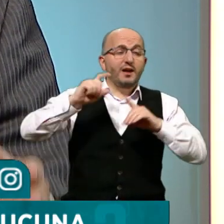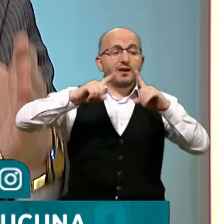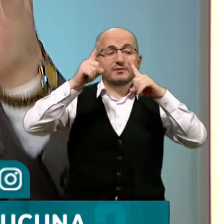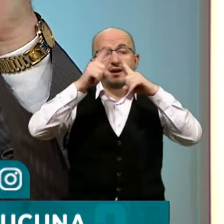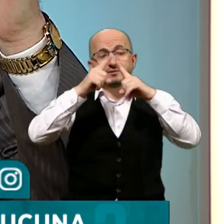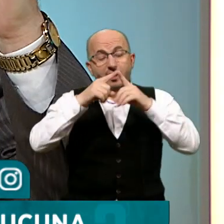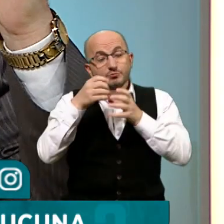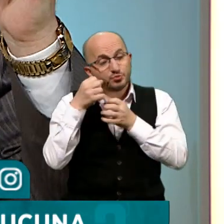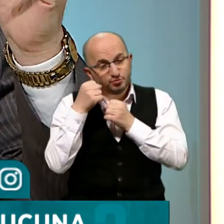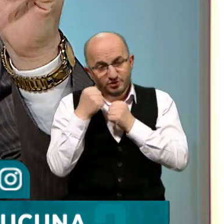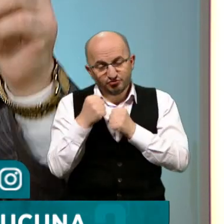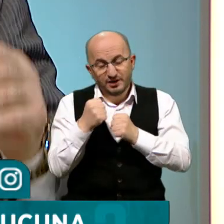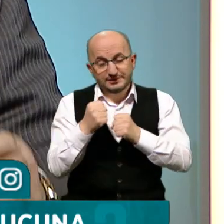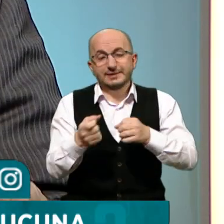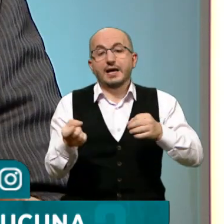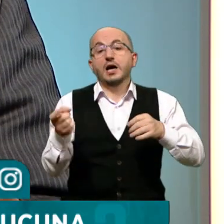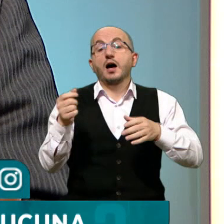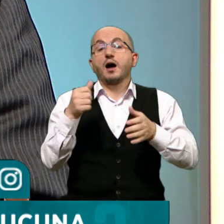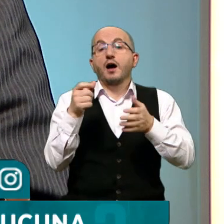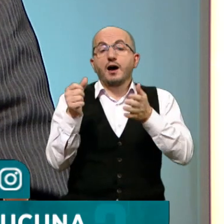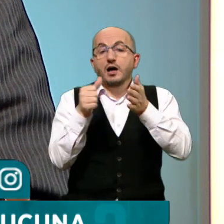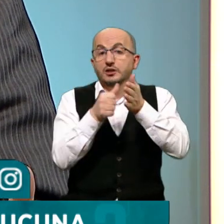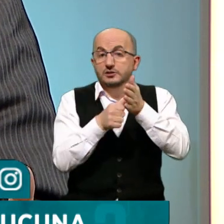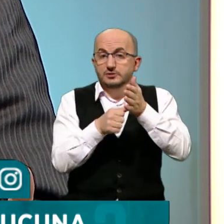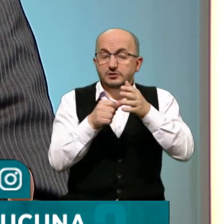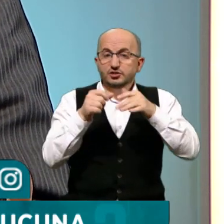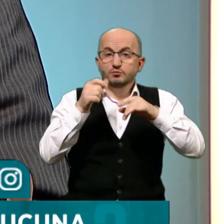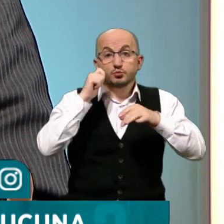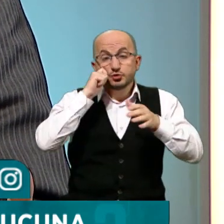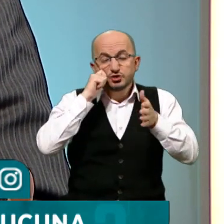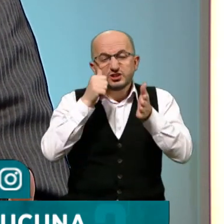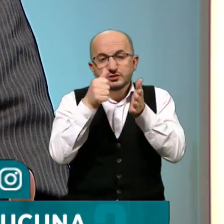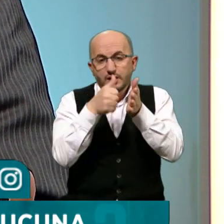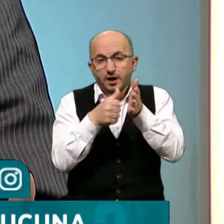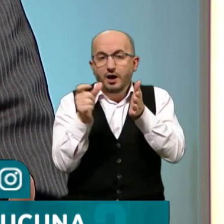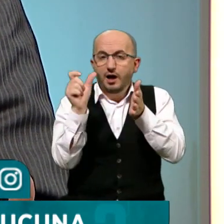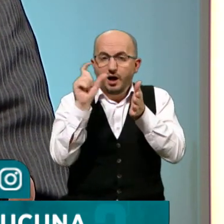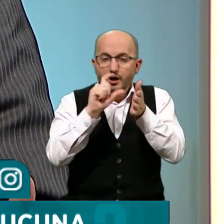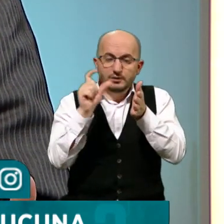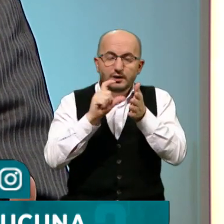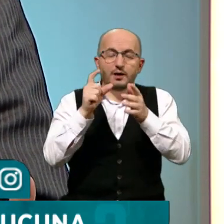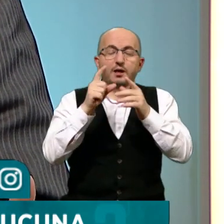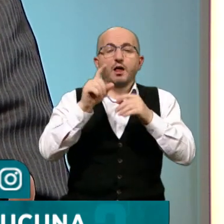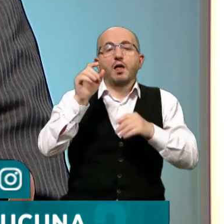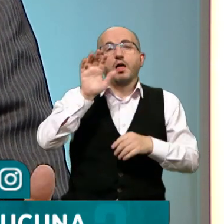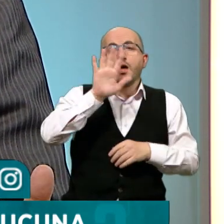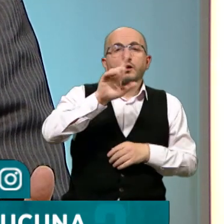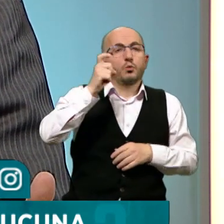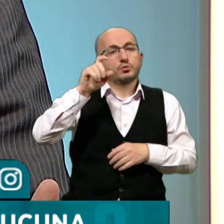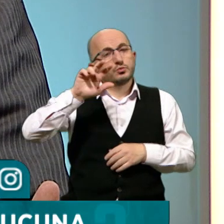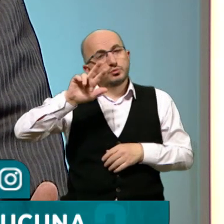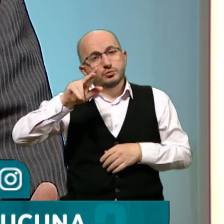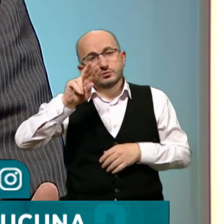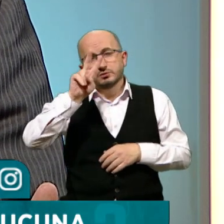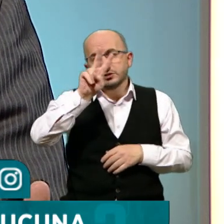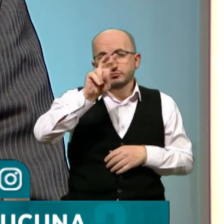tutacaksa yani Hicri ayı esas alarak tutacaksa ay hesabı 59 gün de olabilir ay değil mi bazen